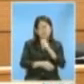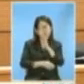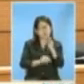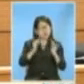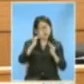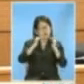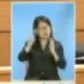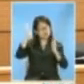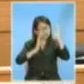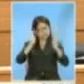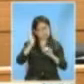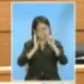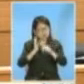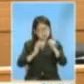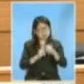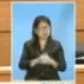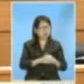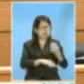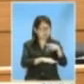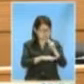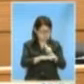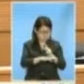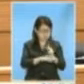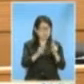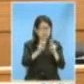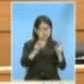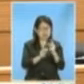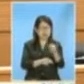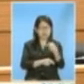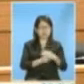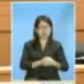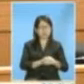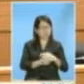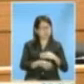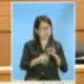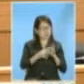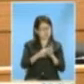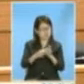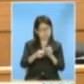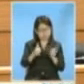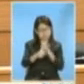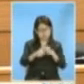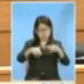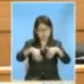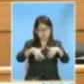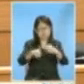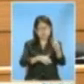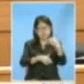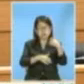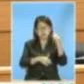ฉะนั้นท่านประธานกรรมธิการบอกว่ายึดโยงอยู่กับพี่น้องประชาชนผ